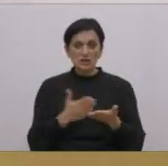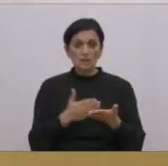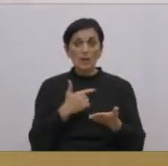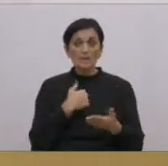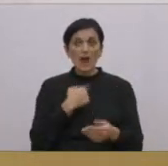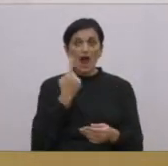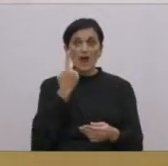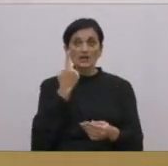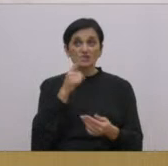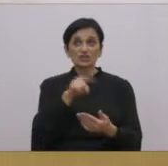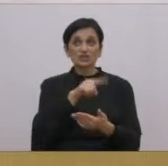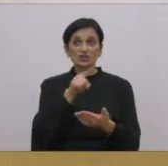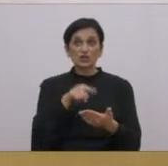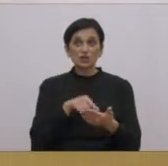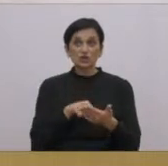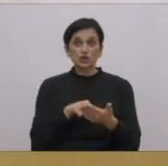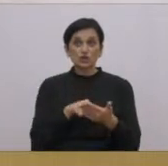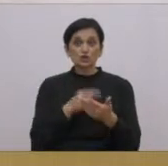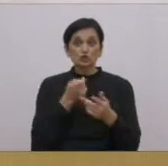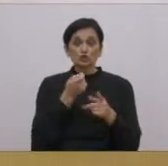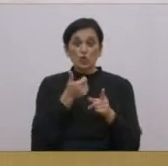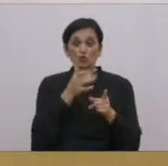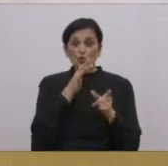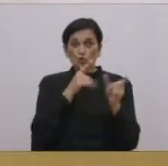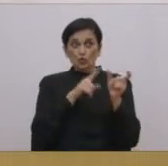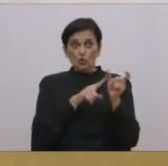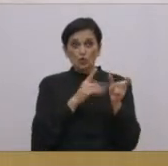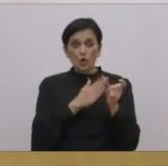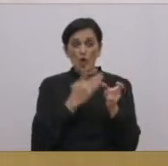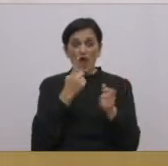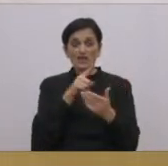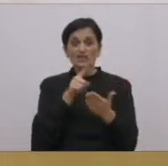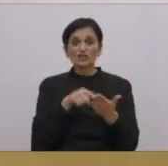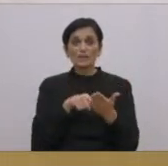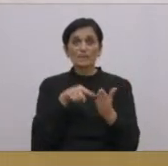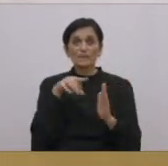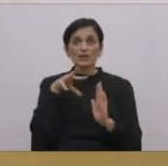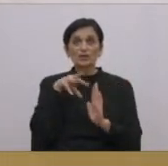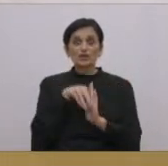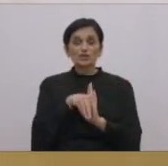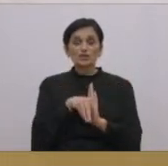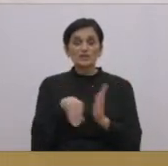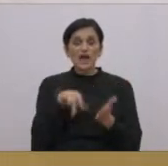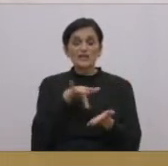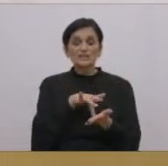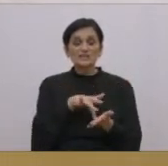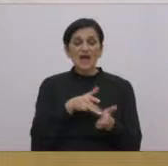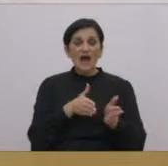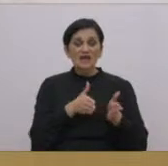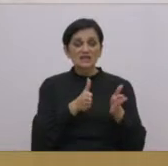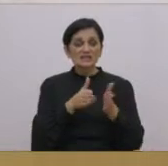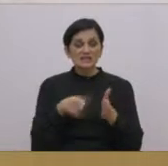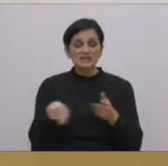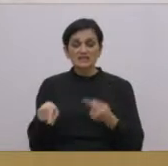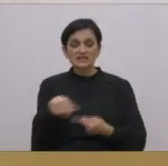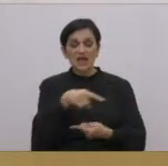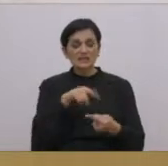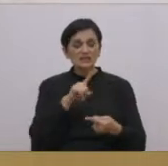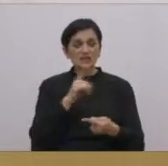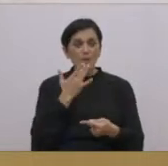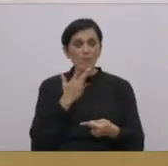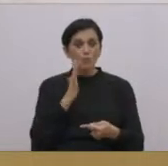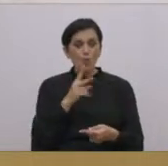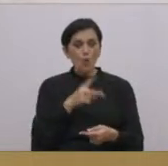ert, kitwas, tot adromak, da, amito, ert, kitru, ce moi pagrebi. Și da, sakala, Cuxeptam, mimarteba și ra politica guekneba